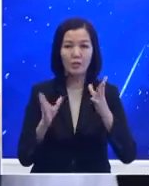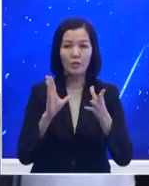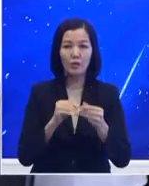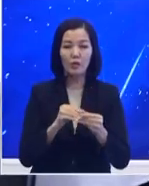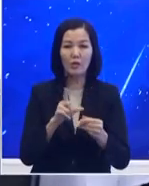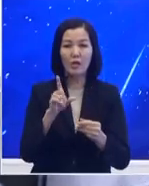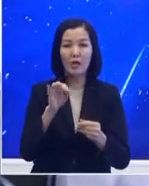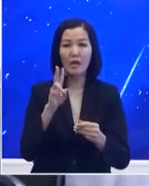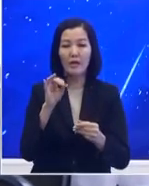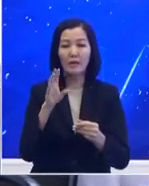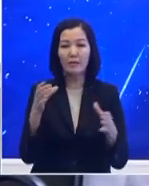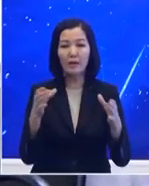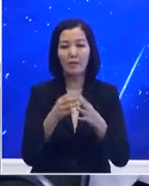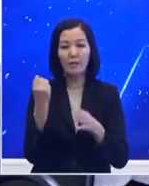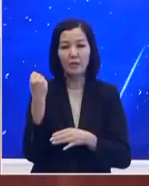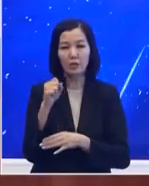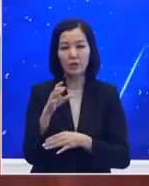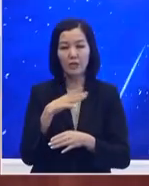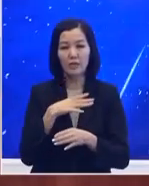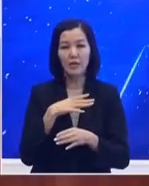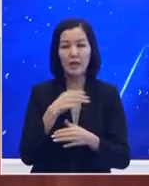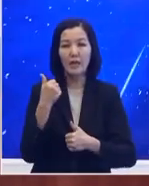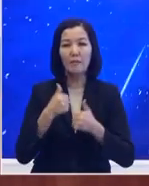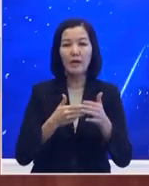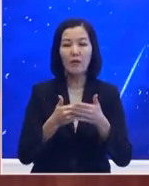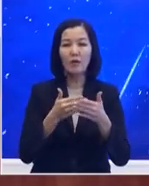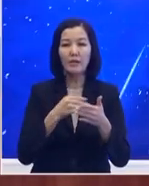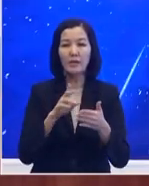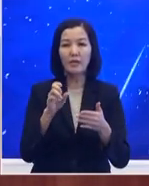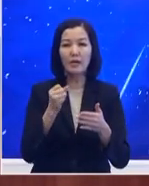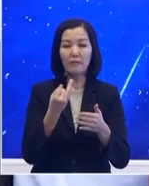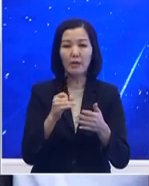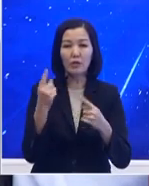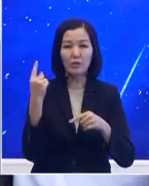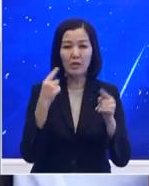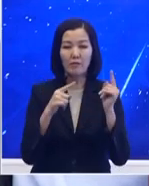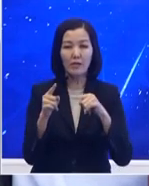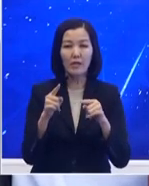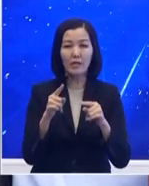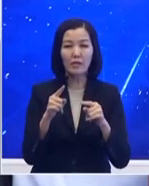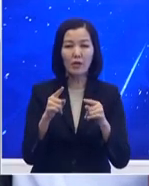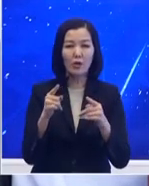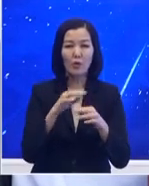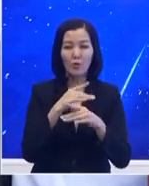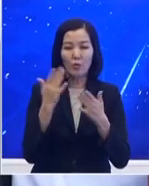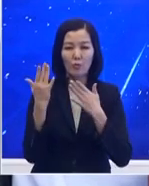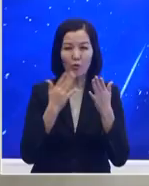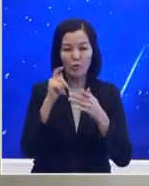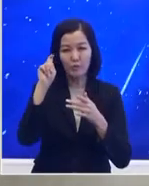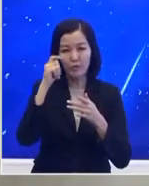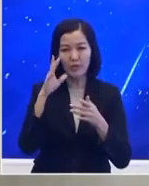хәкім командасы жеңіске жетті. Айтуларынша байқауға дейін де Абай шығармаларын жастап жаттап, санаға сақтап